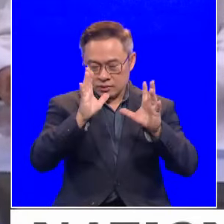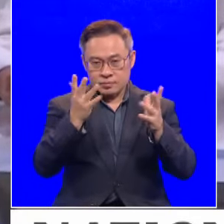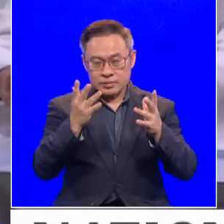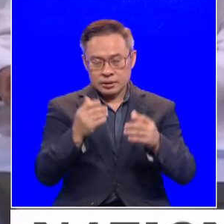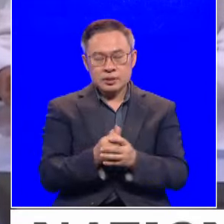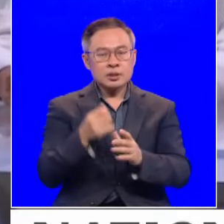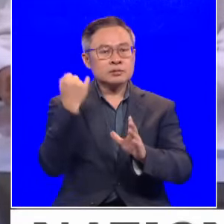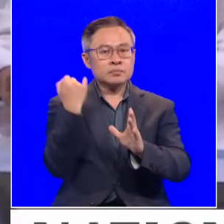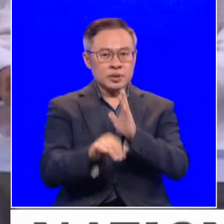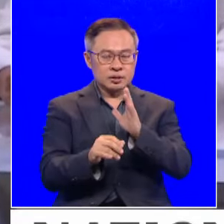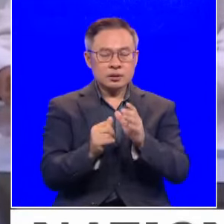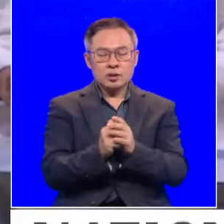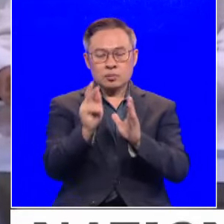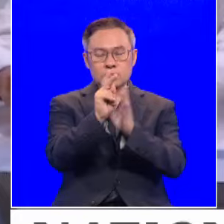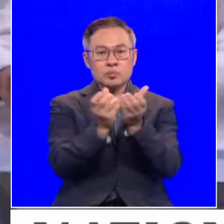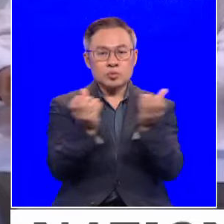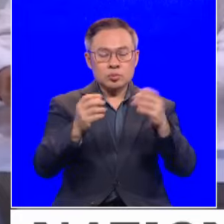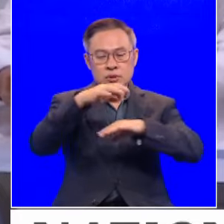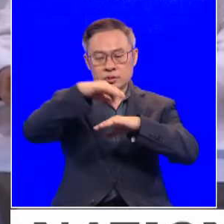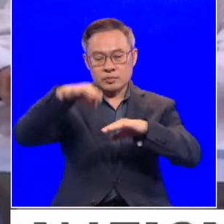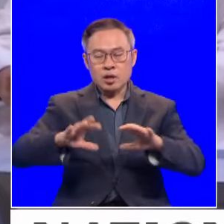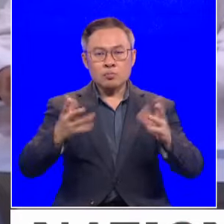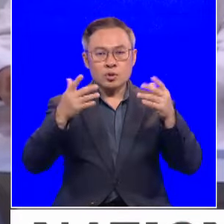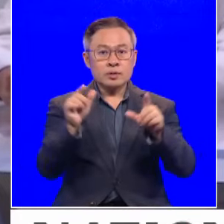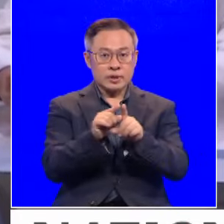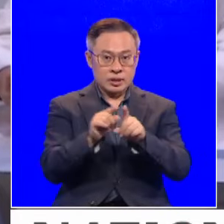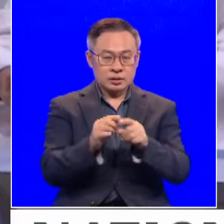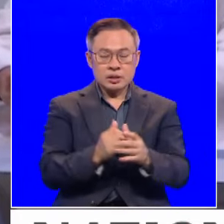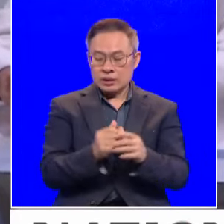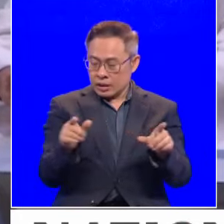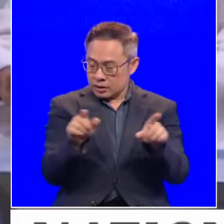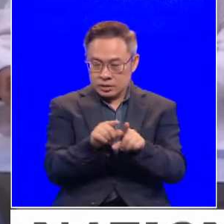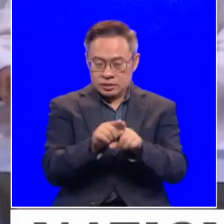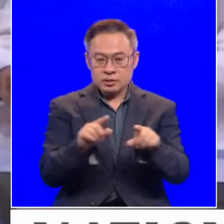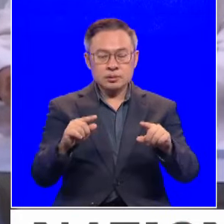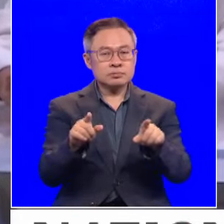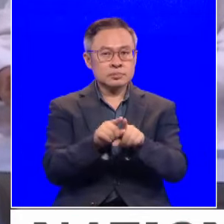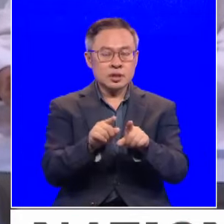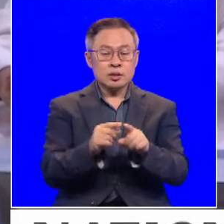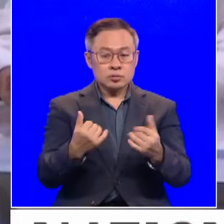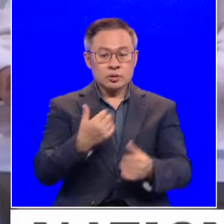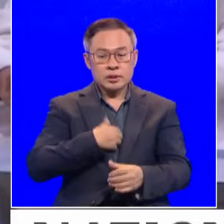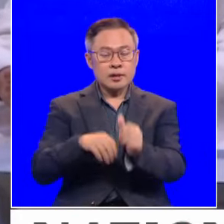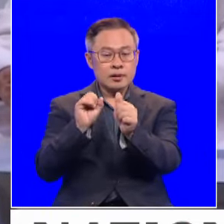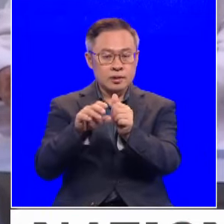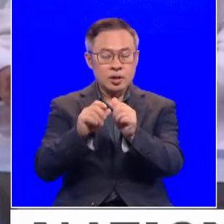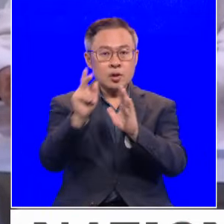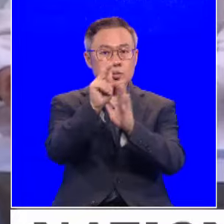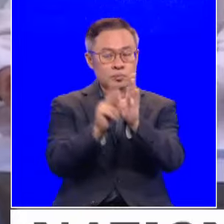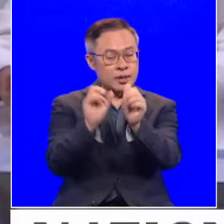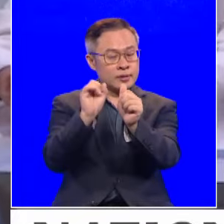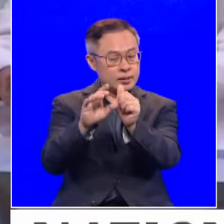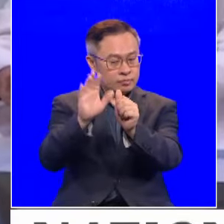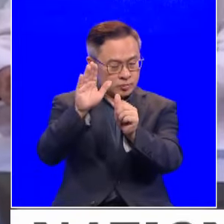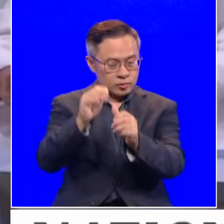คุณสมบัติข้อนี้ก็เป็นการฝ่าฝืนไม่ปฏิบัติตามมาตรฐานจริยธรรมด้วยพร้อมย้ำว่าตนแค่ให้ข้อมูลข้อกฎหมายเฉยๆค่ะ